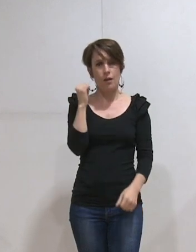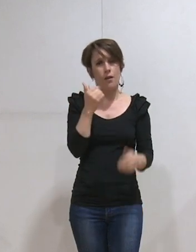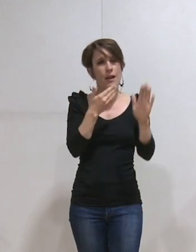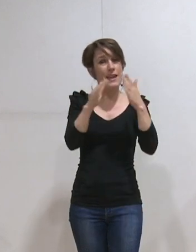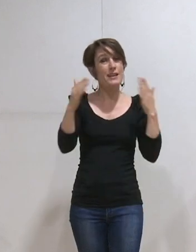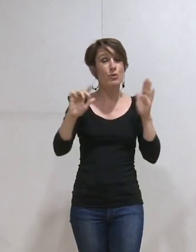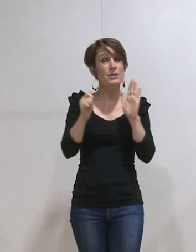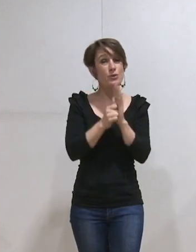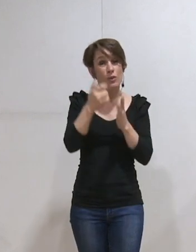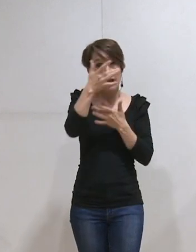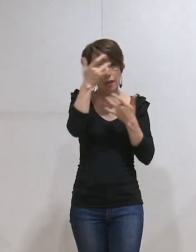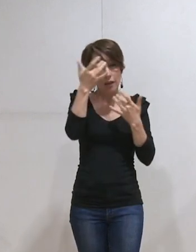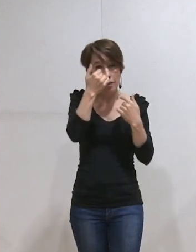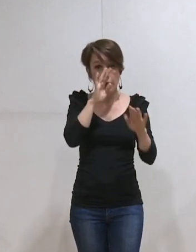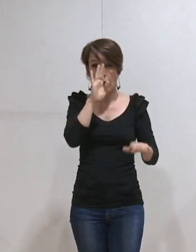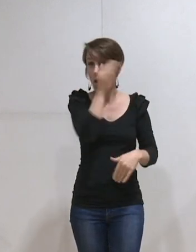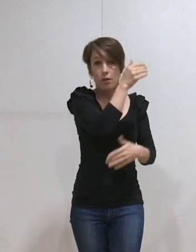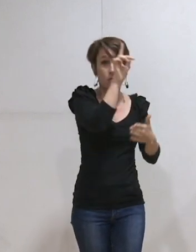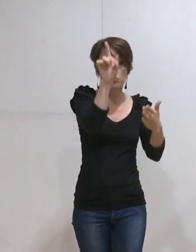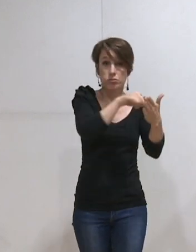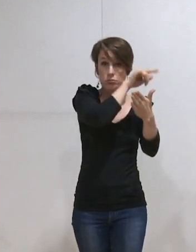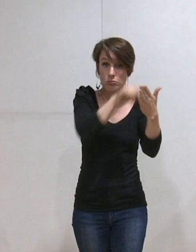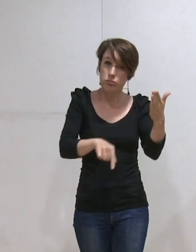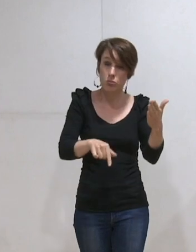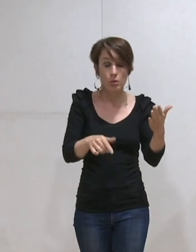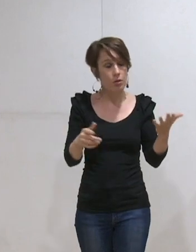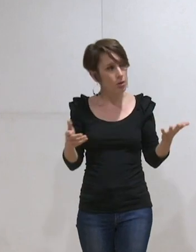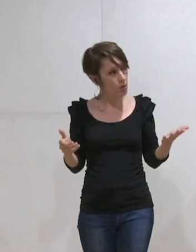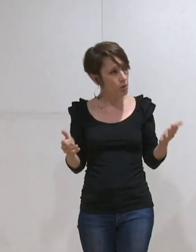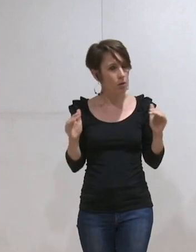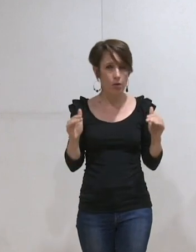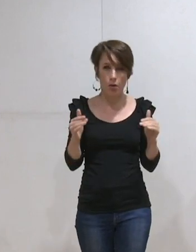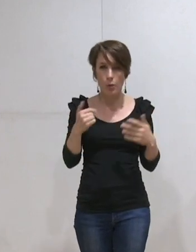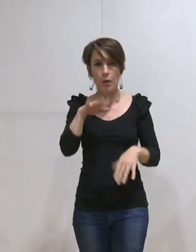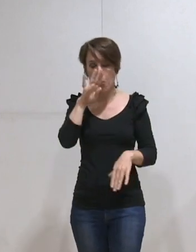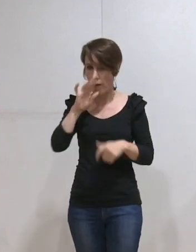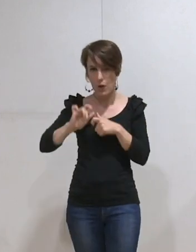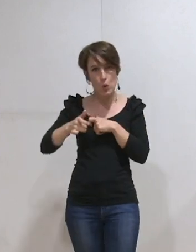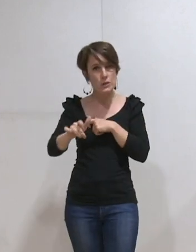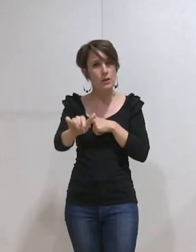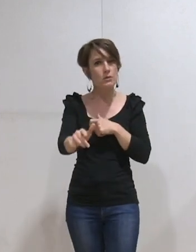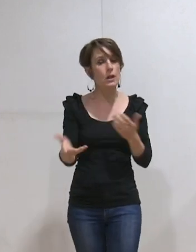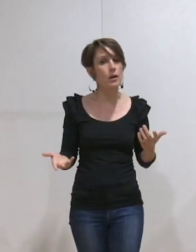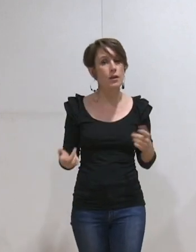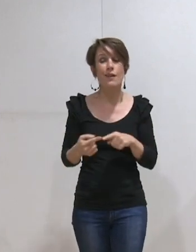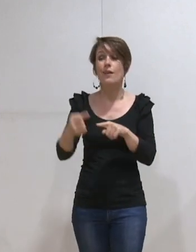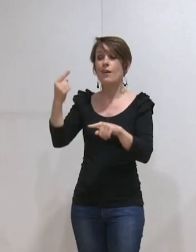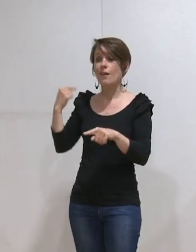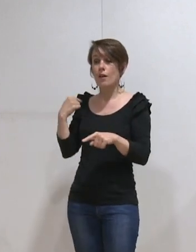d'été a eu des conséquences en 2012 les expositions temporaires